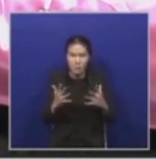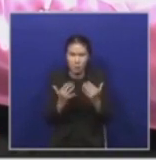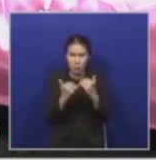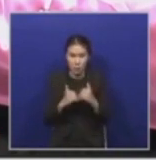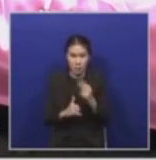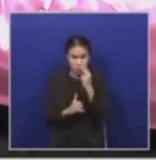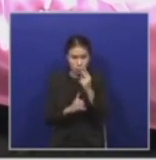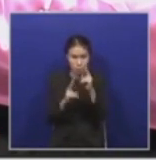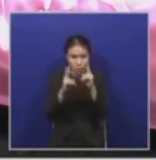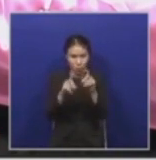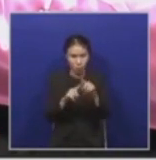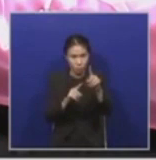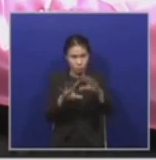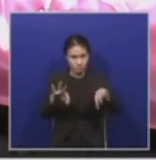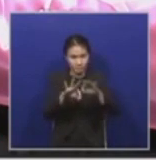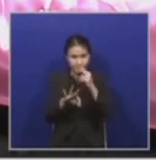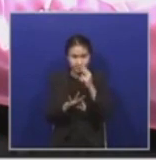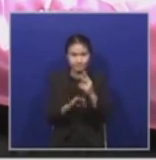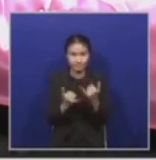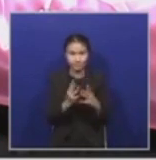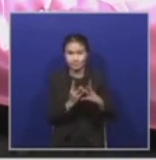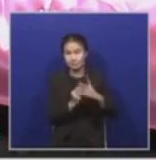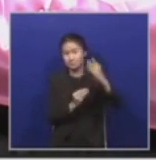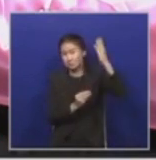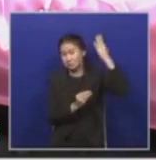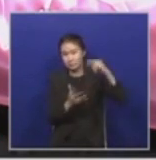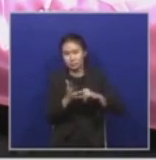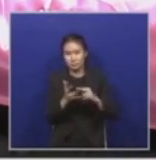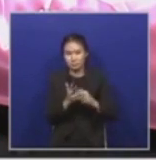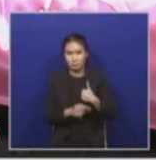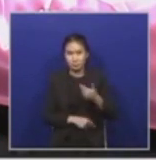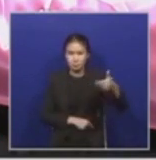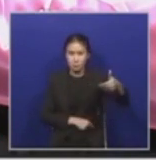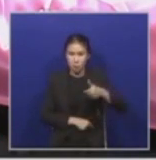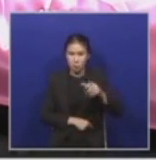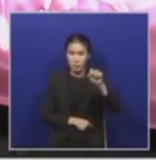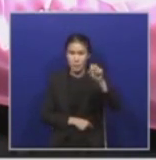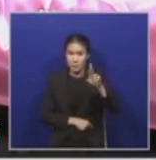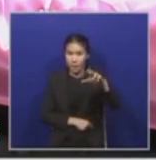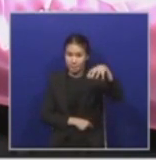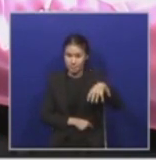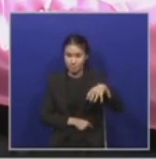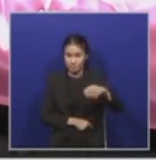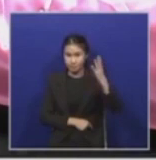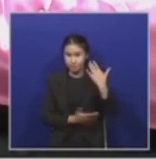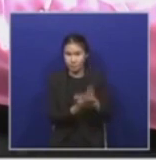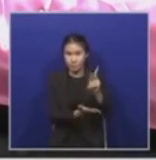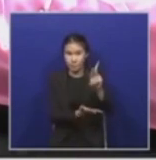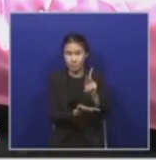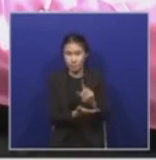างนี้ท่านประธานที่เคารพครับหลายสัปดาห์ที่ผ่านมาท่านเข้ามาขอสภาผู้แทนราษฎรแห่งนี้กู้เงินจำ